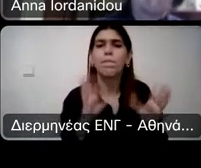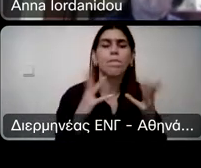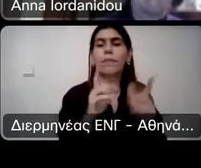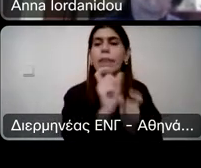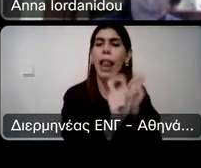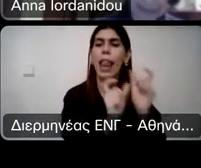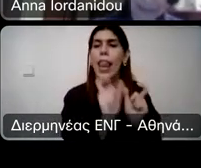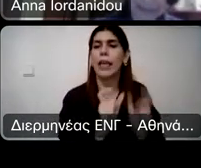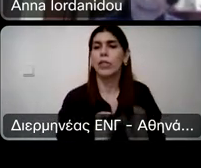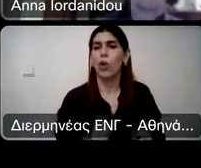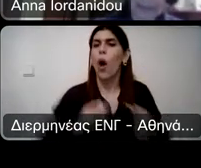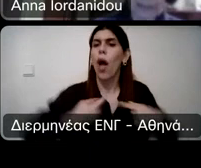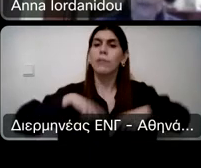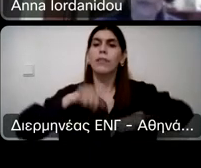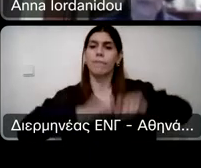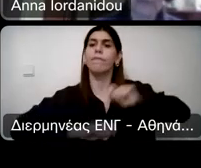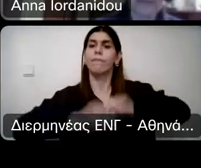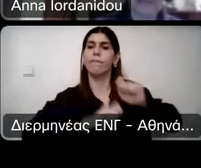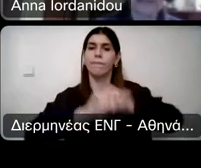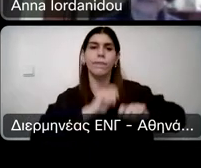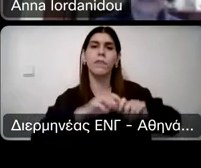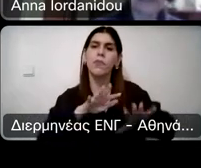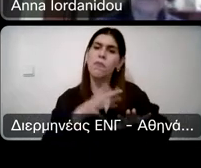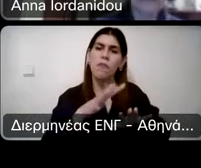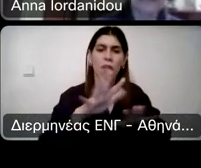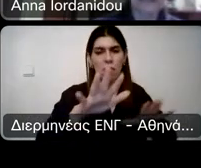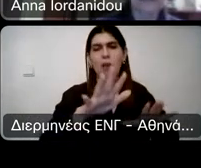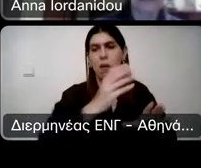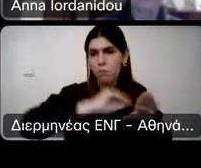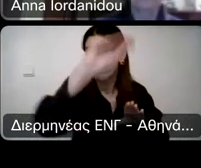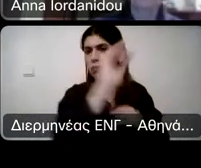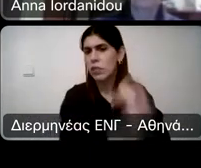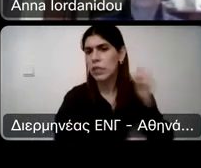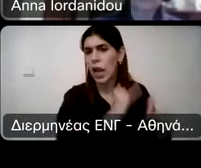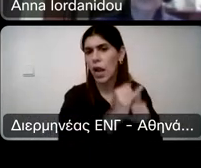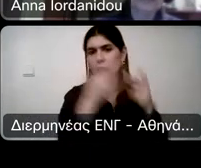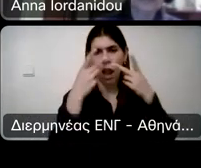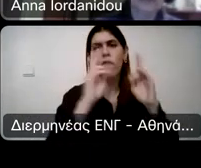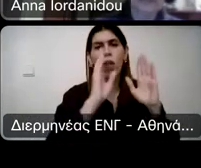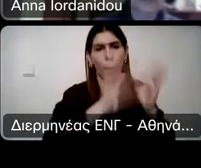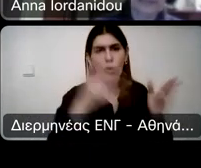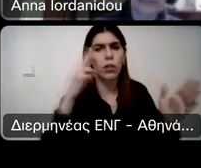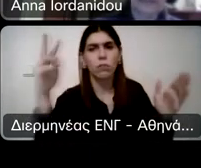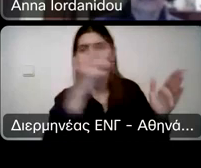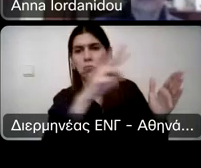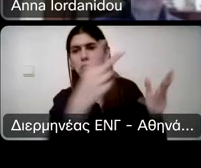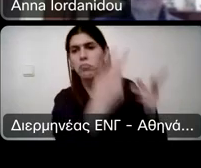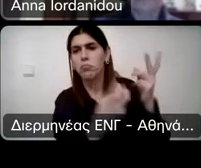που φτιάχνουμε. Θα είναι διαθέσιμο στο διαδίκτυο και βασίζεται τόσο σε